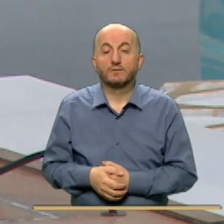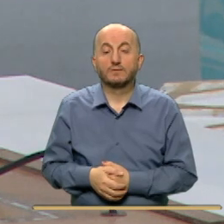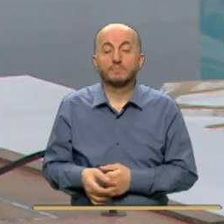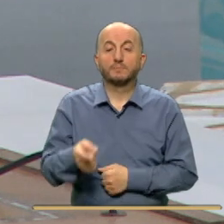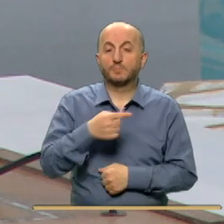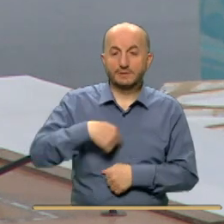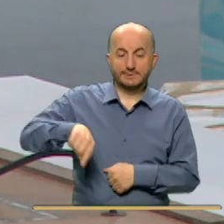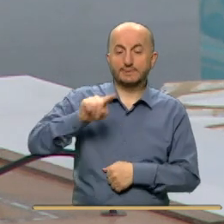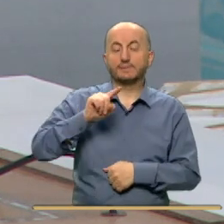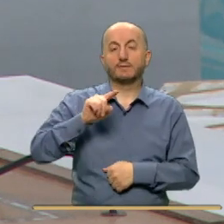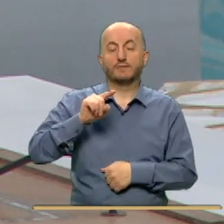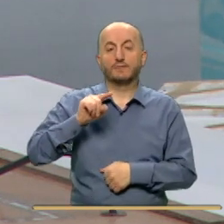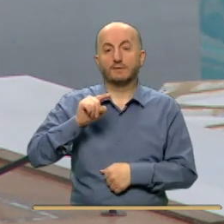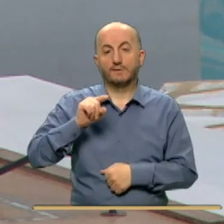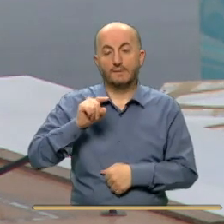bizi,